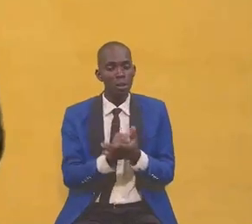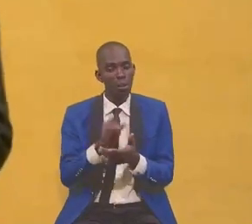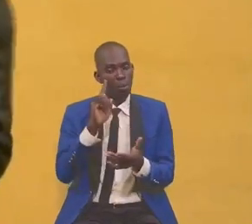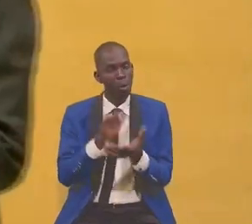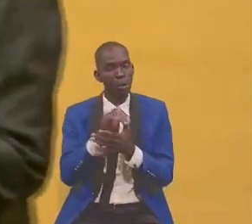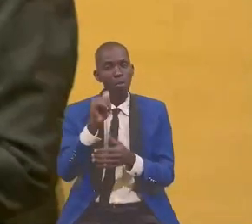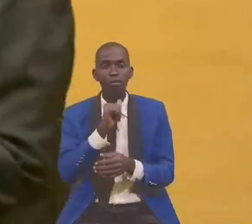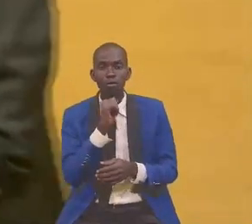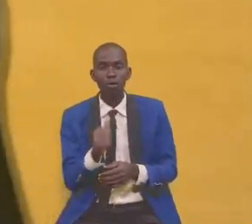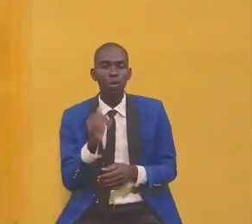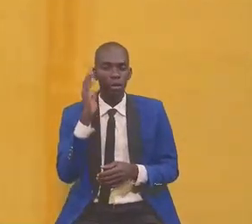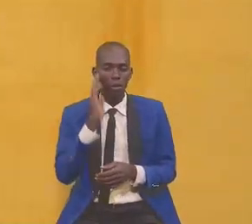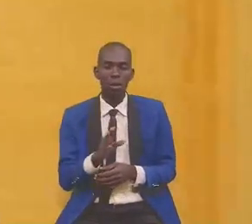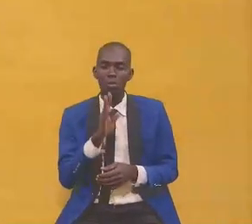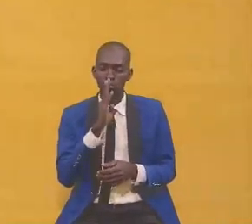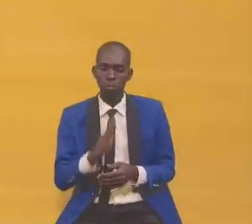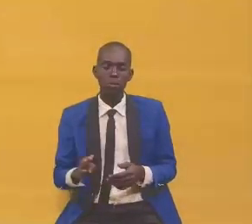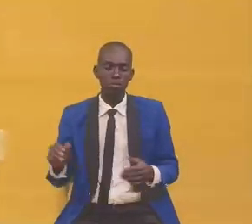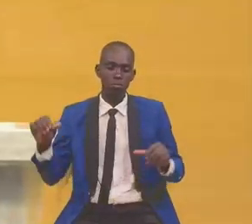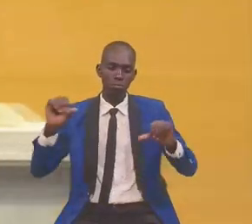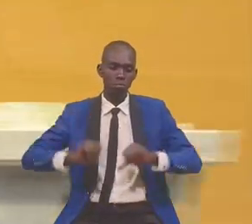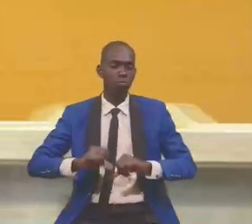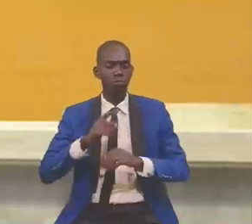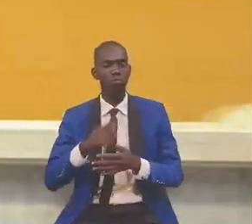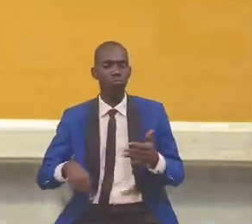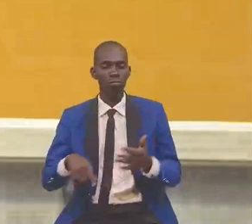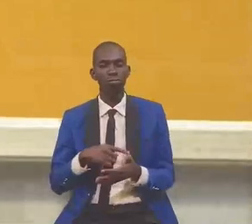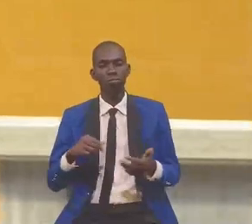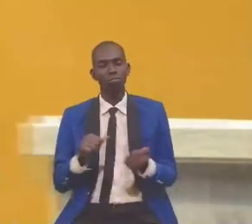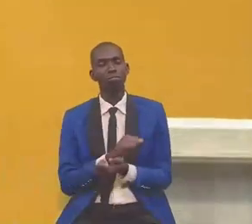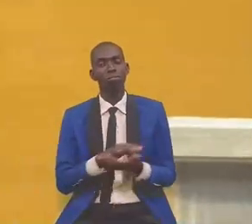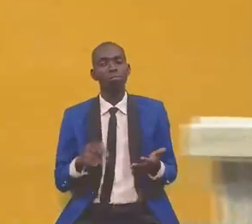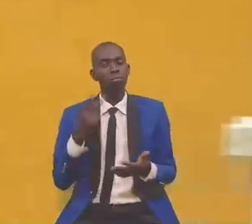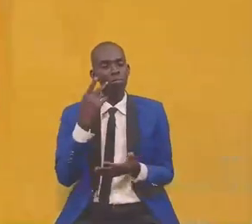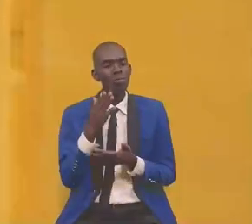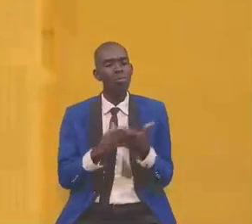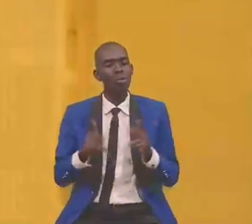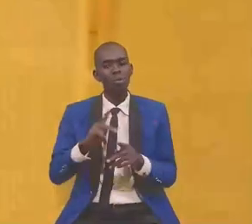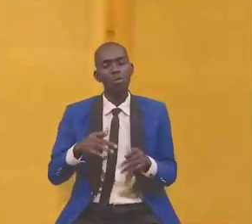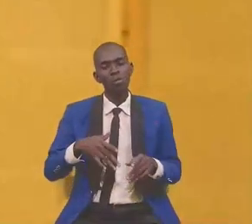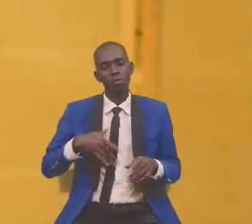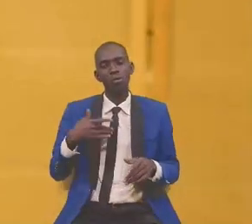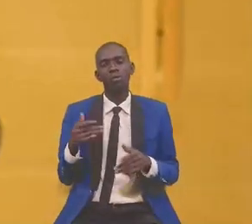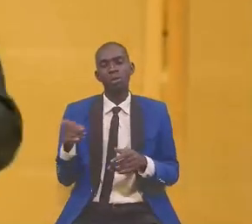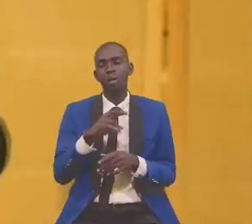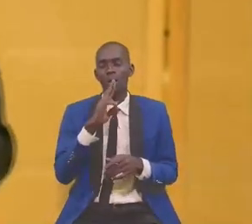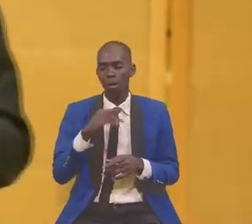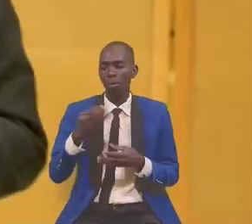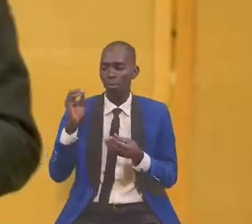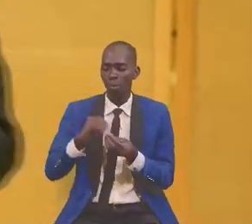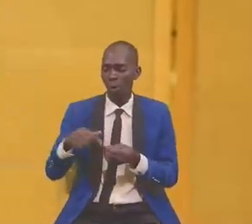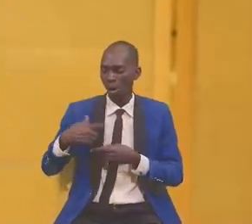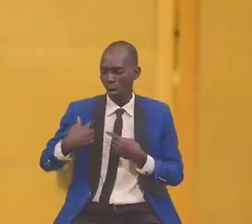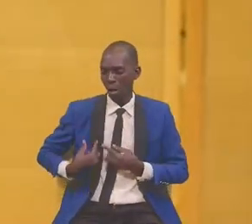Il y a des gens qui ont le cœur tendre et qui pensent qu'ils ont le cœur plus tendre que Dieu. Ils disent, oh, je ne peux